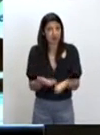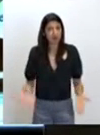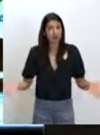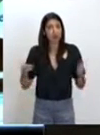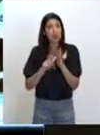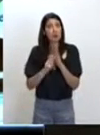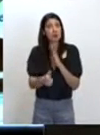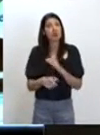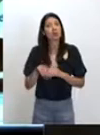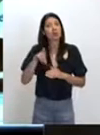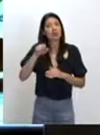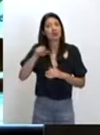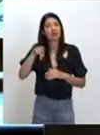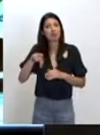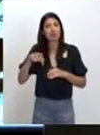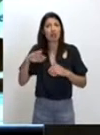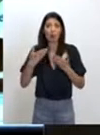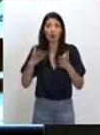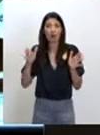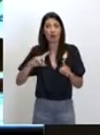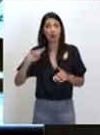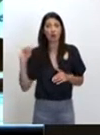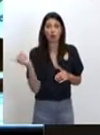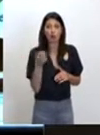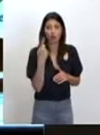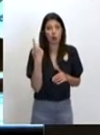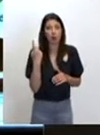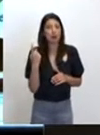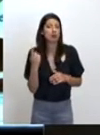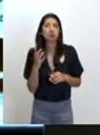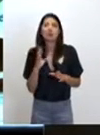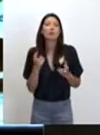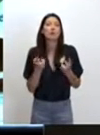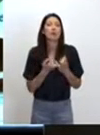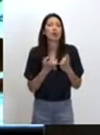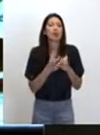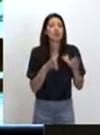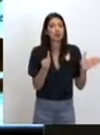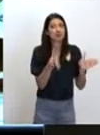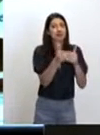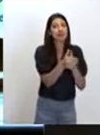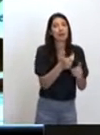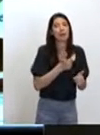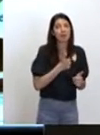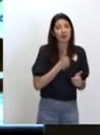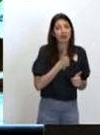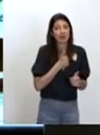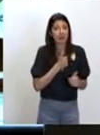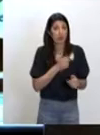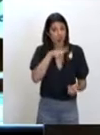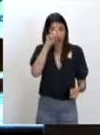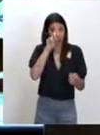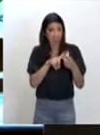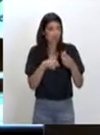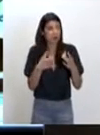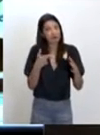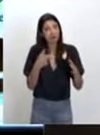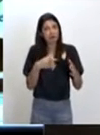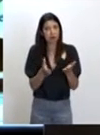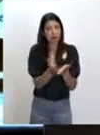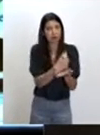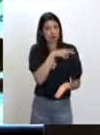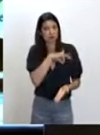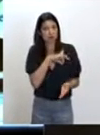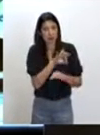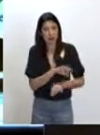DSP à tous les opérateurs, y compris les opérateurs du secteur privé non lucratif. Pour ce faire,